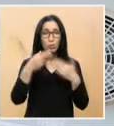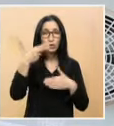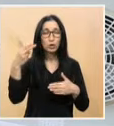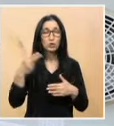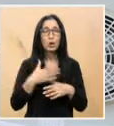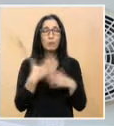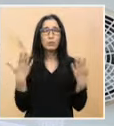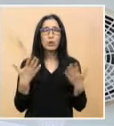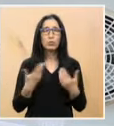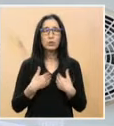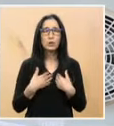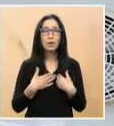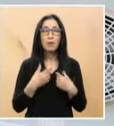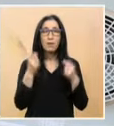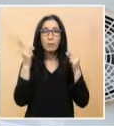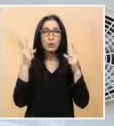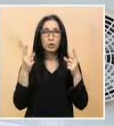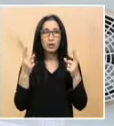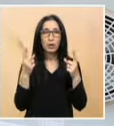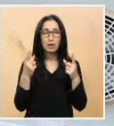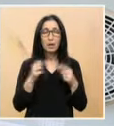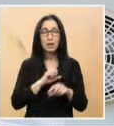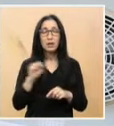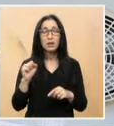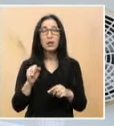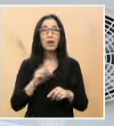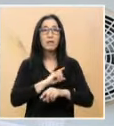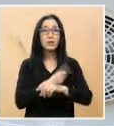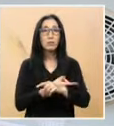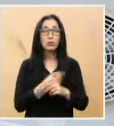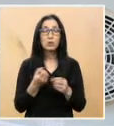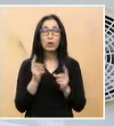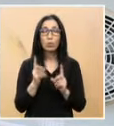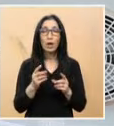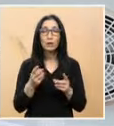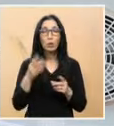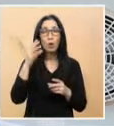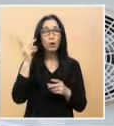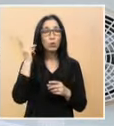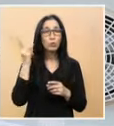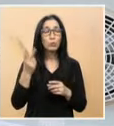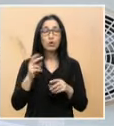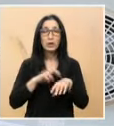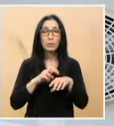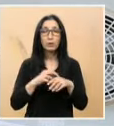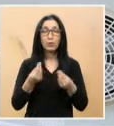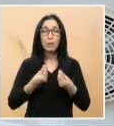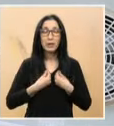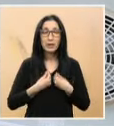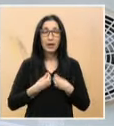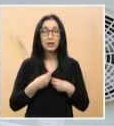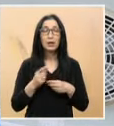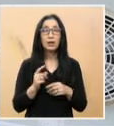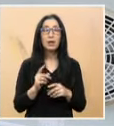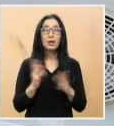завършила съм това училище и много съм така впечатлена и възможността, която госпожа Димитрова ми даде